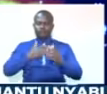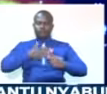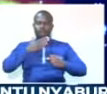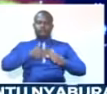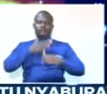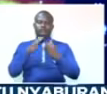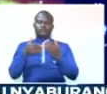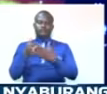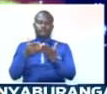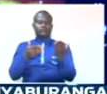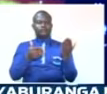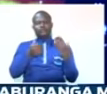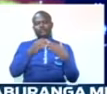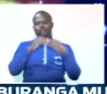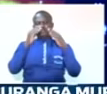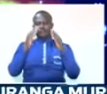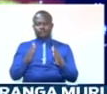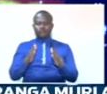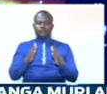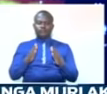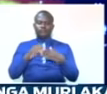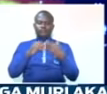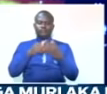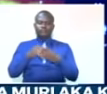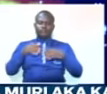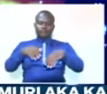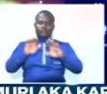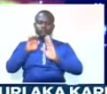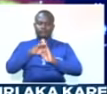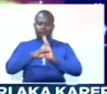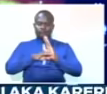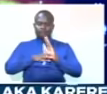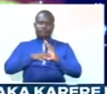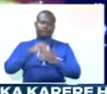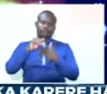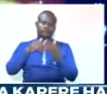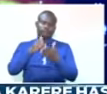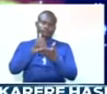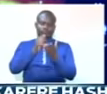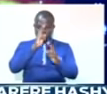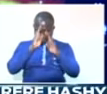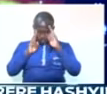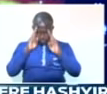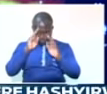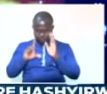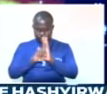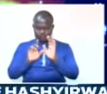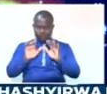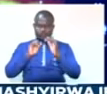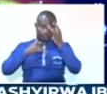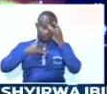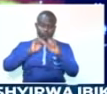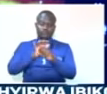nubwo nuwo ubuyobozi nuko ubuyobozi bwakomoye iyi gahunda abafasha kubahiriza amabwiriza yo kwirinda icyorezo